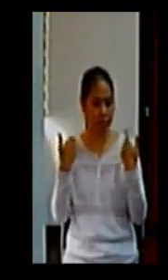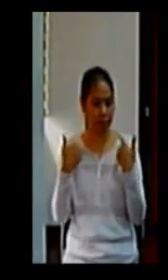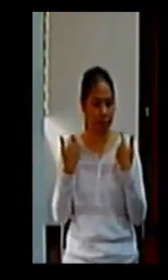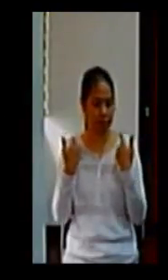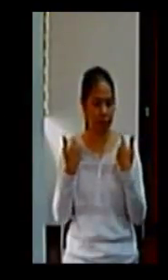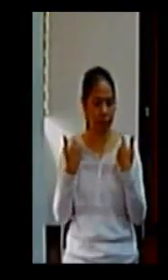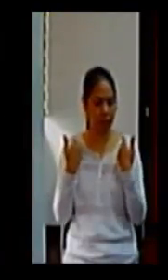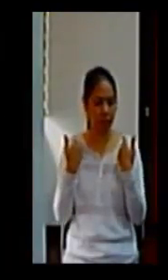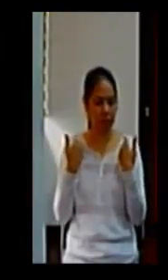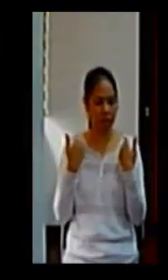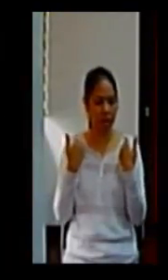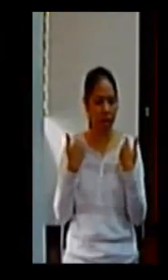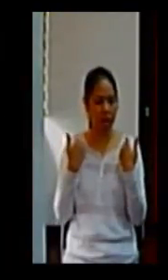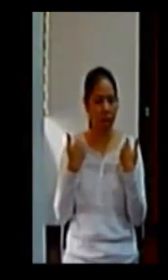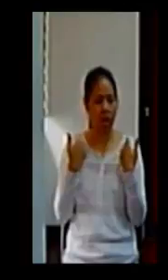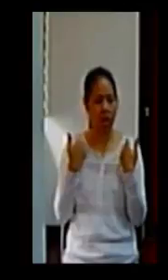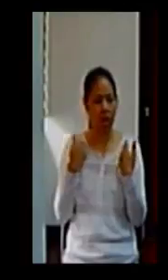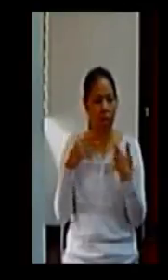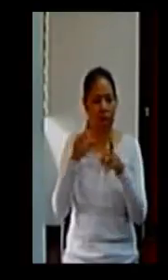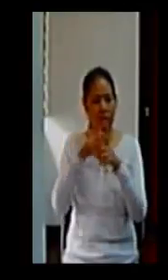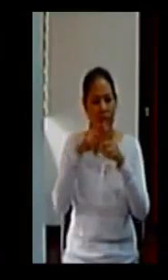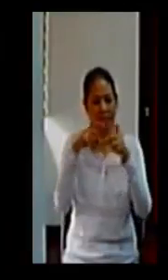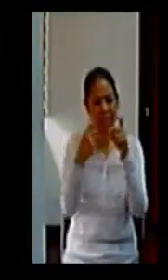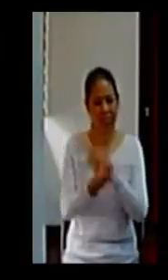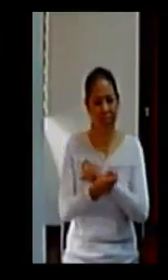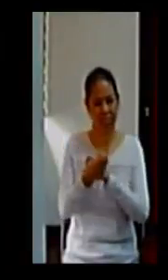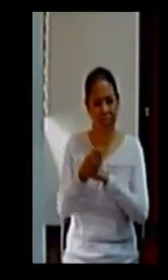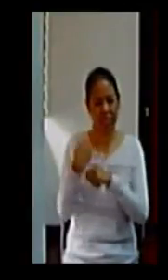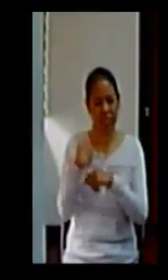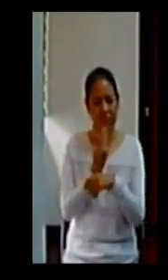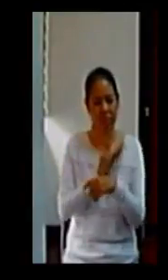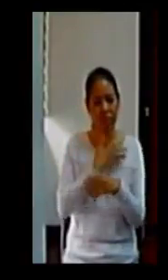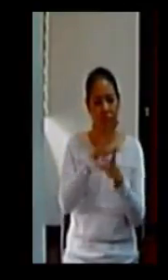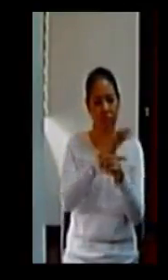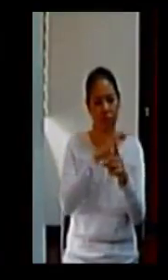mga nabago sa aming kultura.